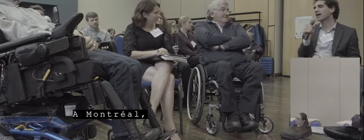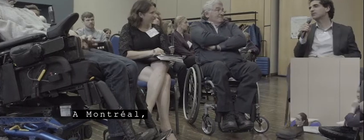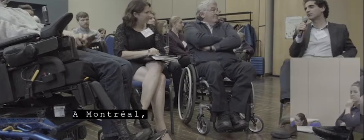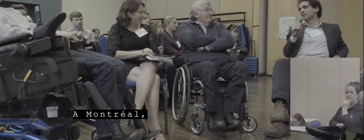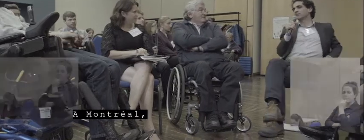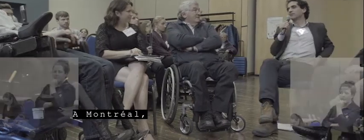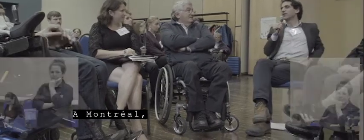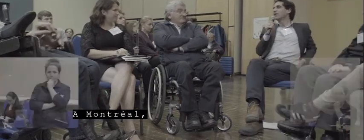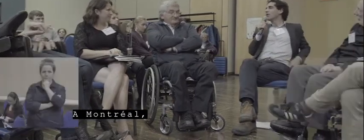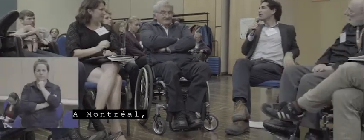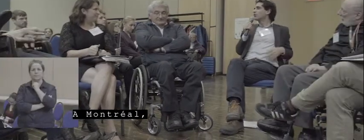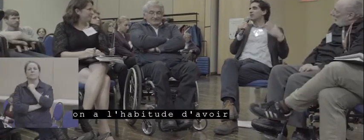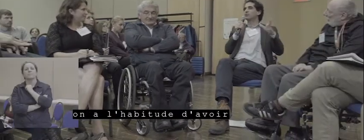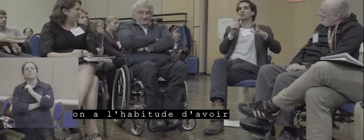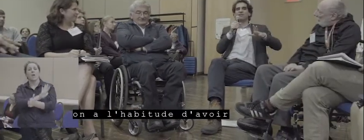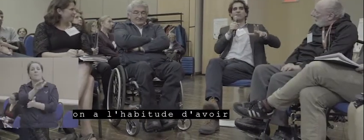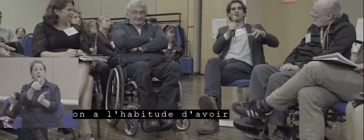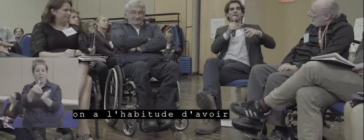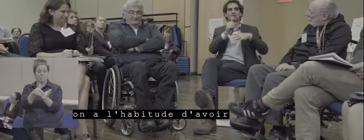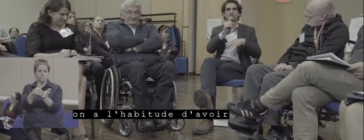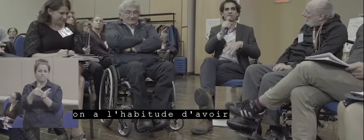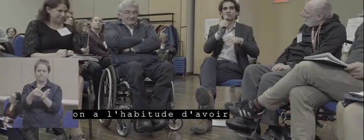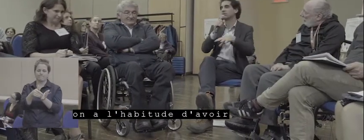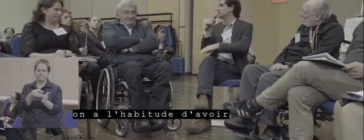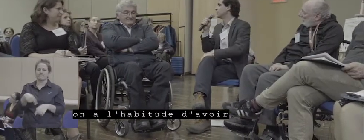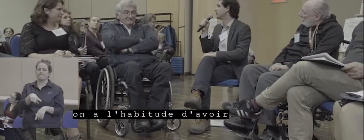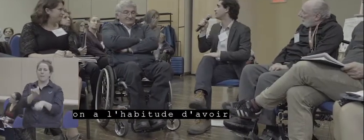À Montréal, on a l'habitude d'avoir